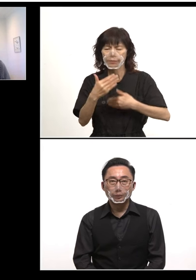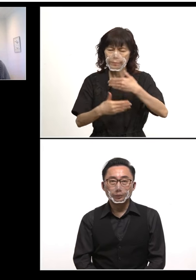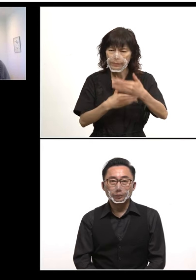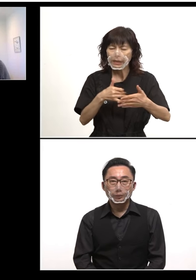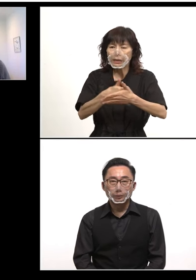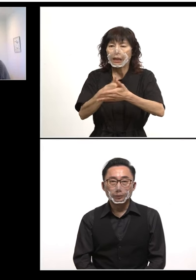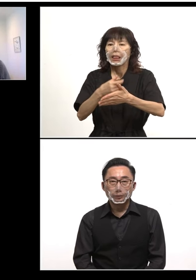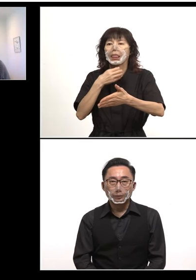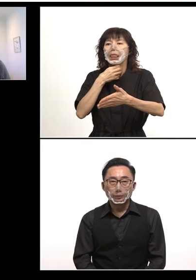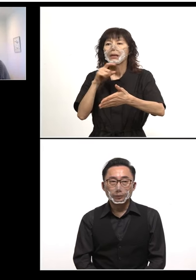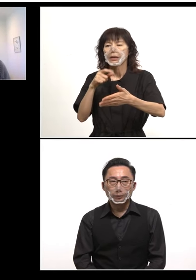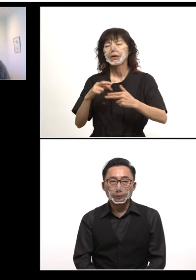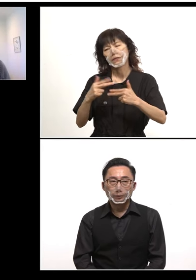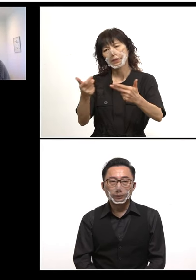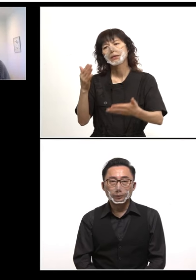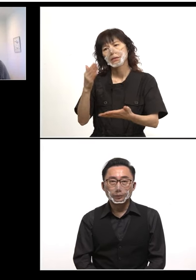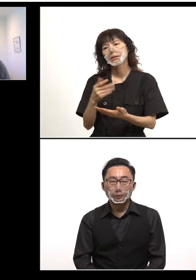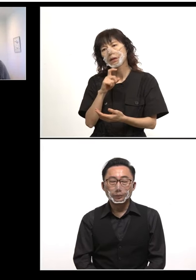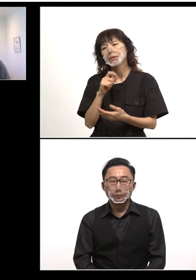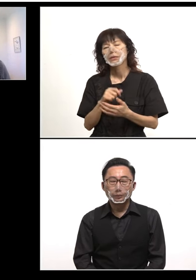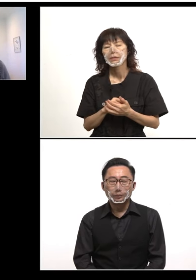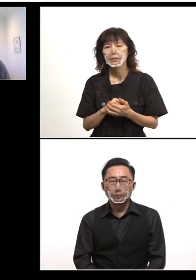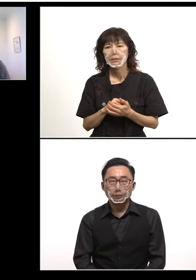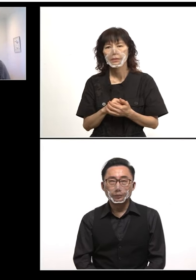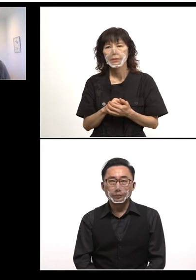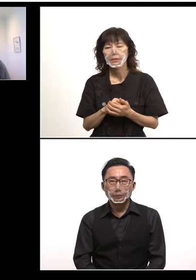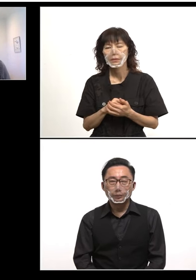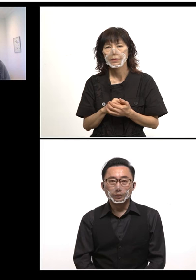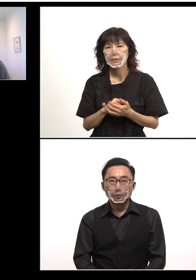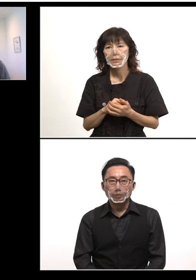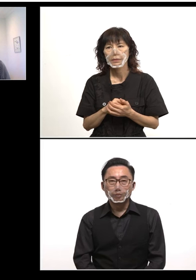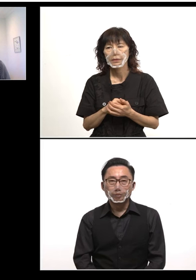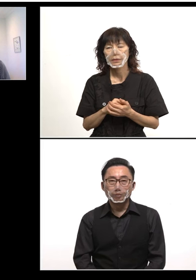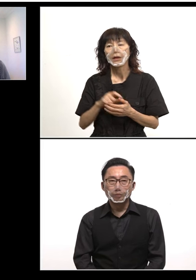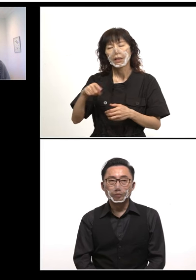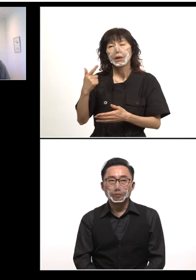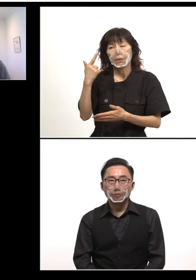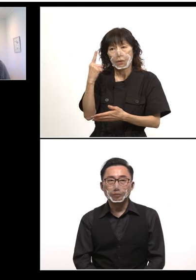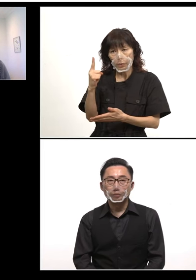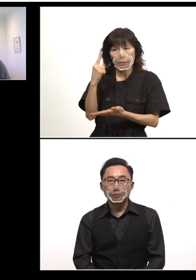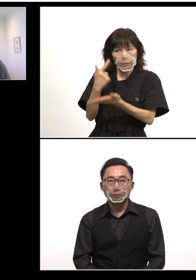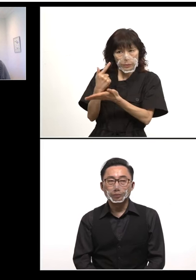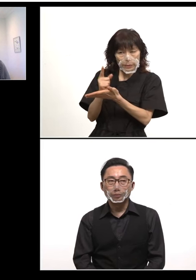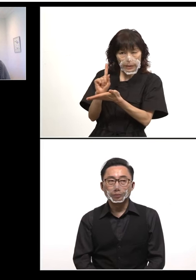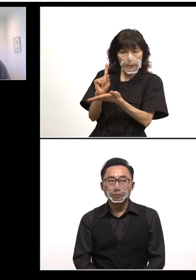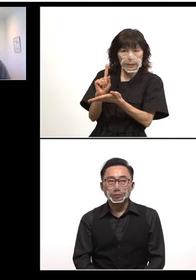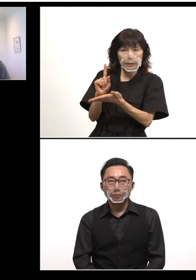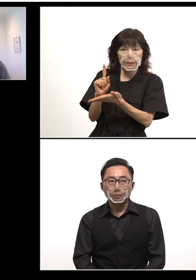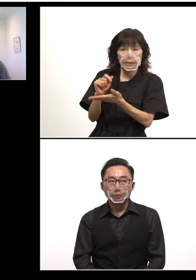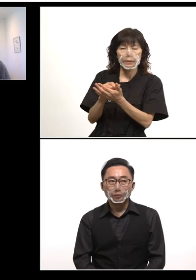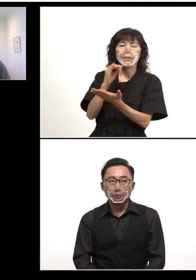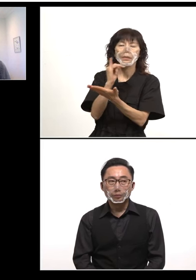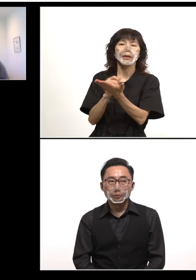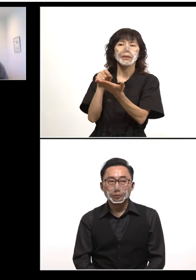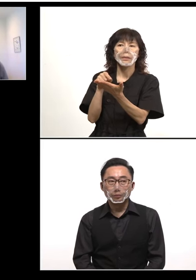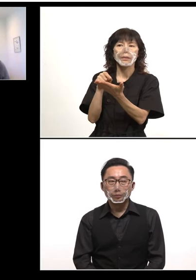我哋所講嘅即係個發展嘅。咁但係我覺得有一樣嘢都好重要嘅，就係其實最重要嘅就係藝